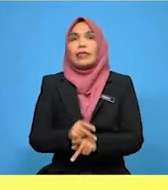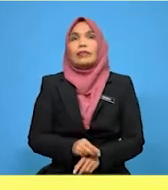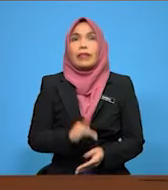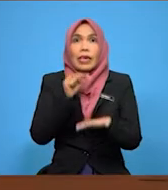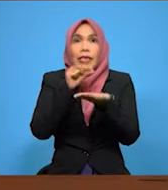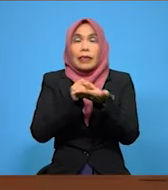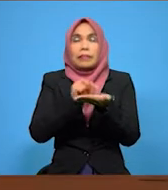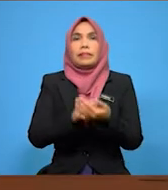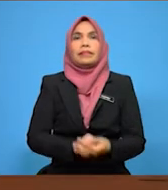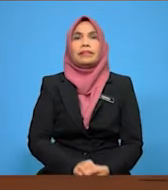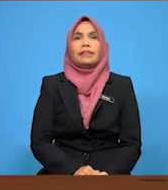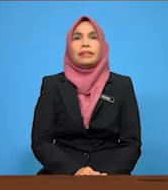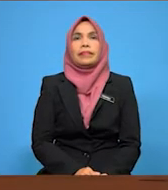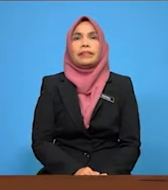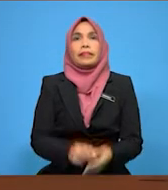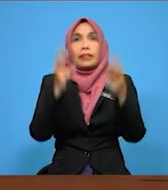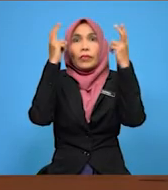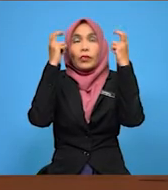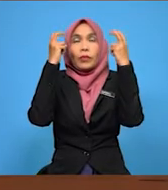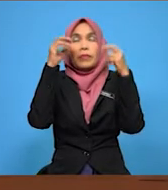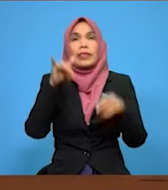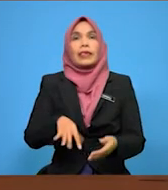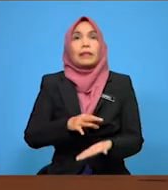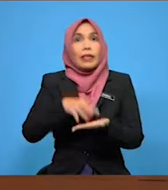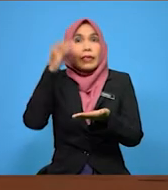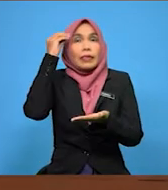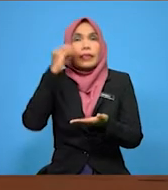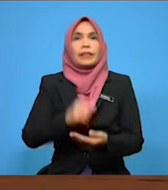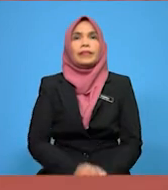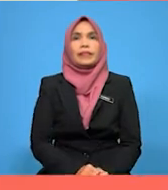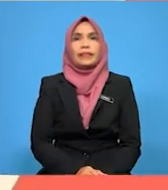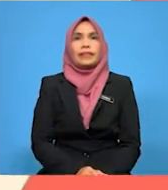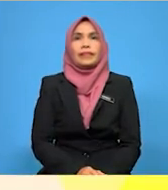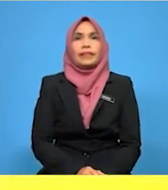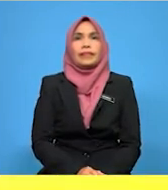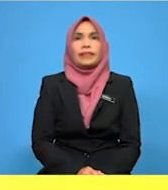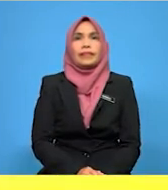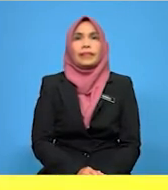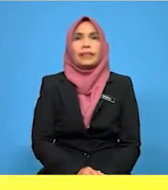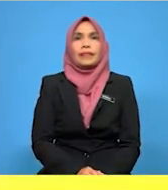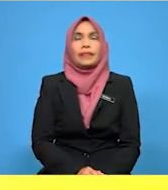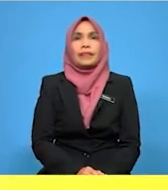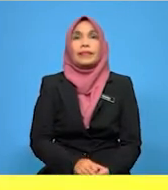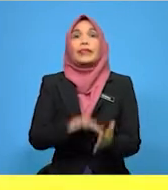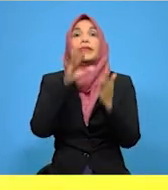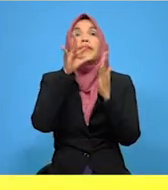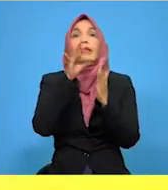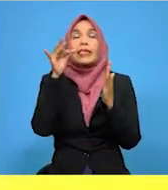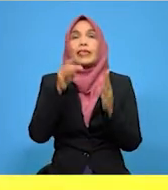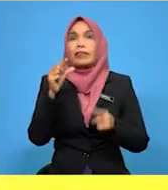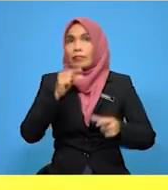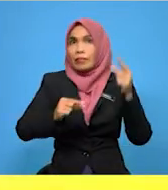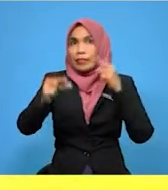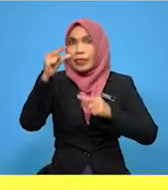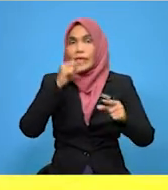telur. Dan topik yang akan kita pelajari pada hari ini adalah memilih, menggrade